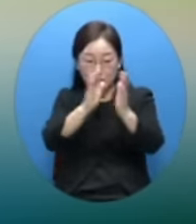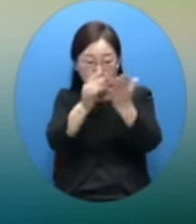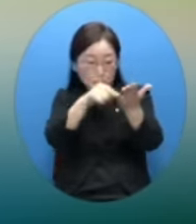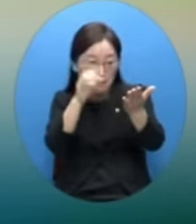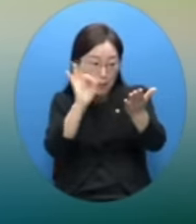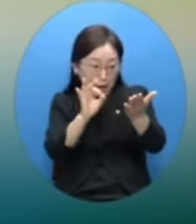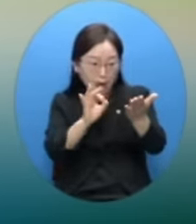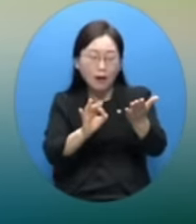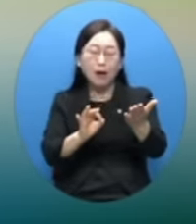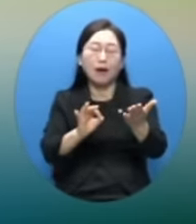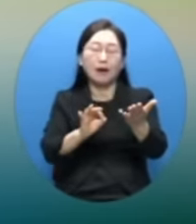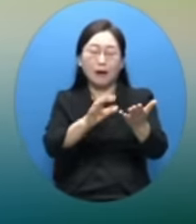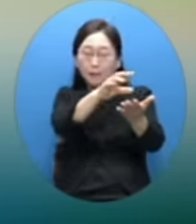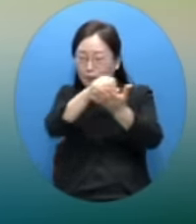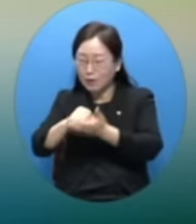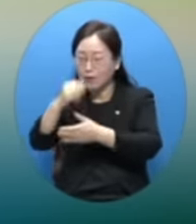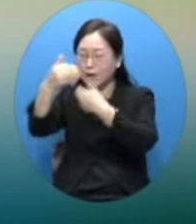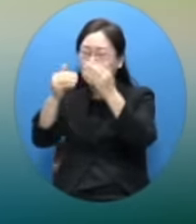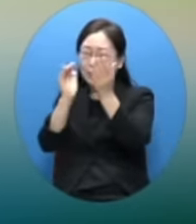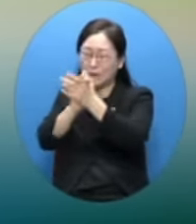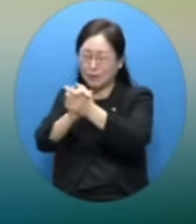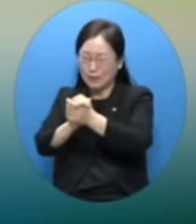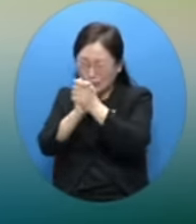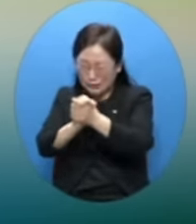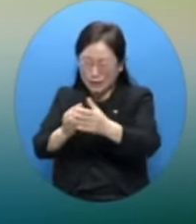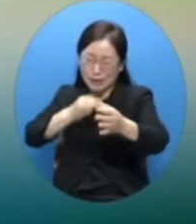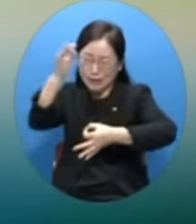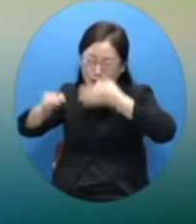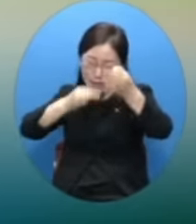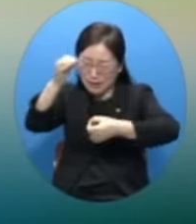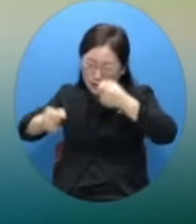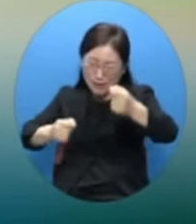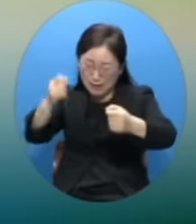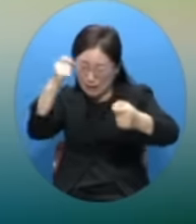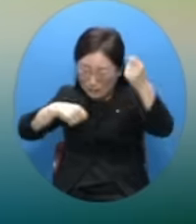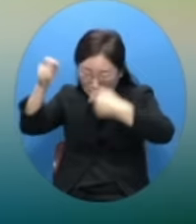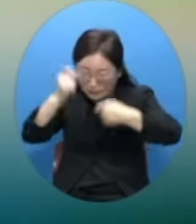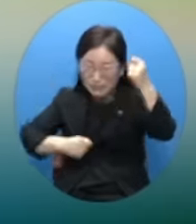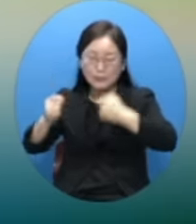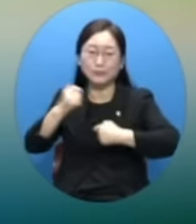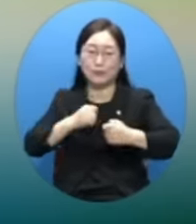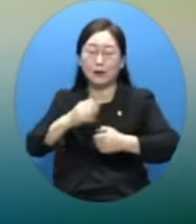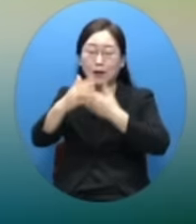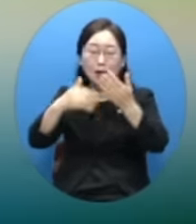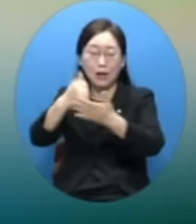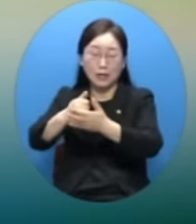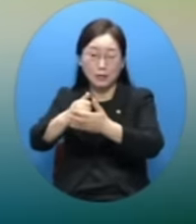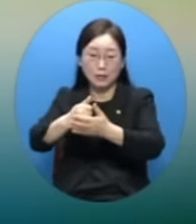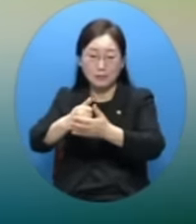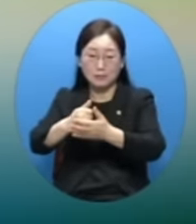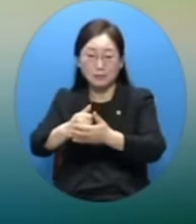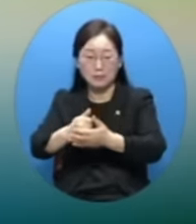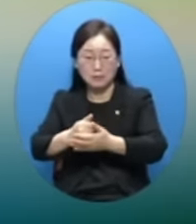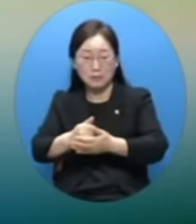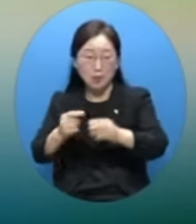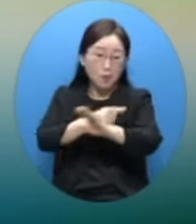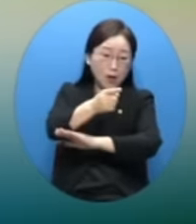쏟아놓으라. 그분에게 울부짖으라. 하나님을 제외한 그 누구도 우리의 모든 필요를 채워줄 수